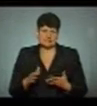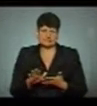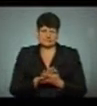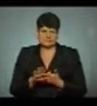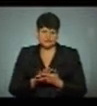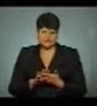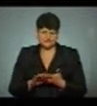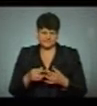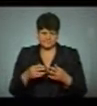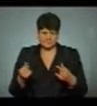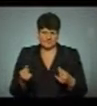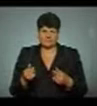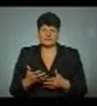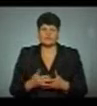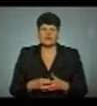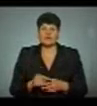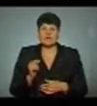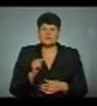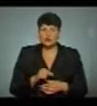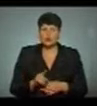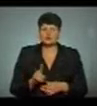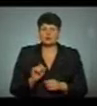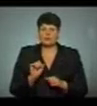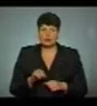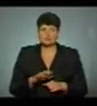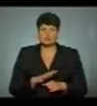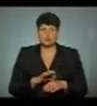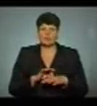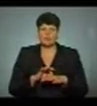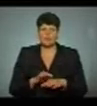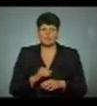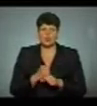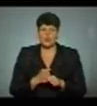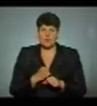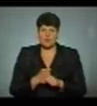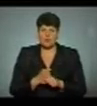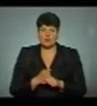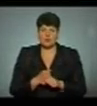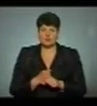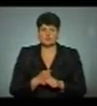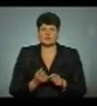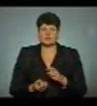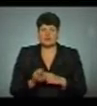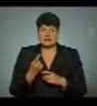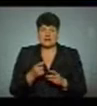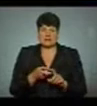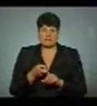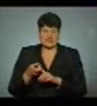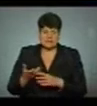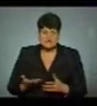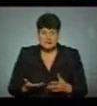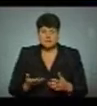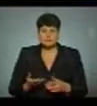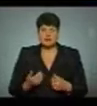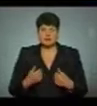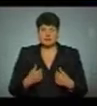дезінтоксикаційні, відповідні різні розчини для того, щоб можна було проводити якраз роботу саме вогнищі інфекції. Тому ми,